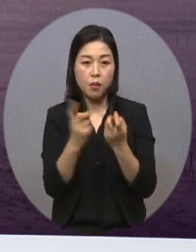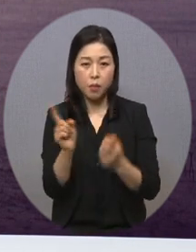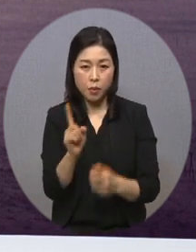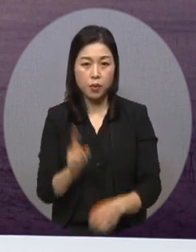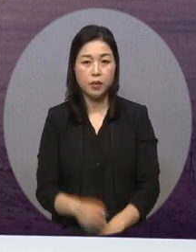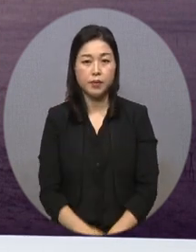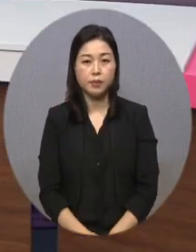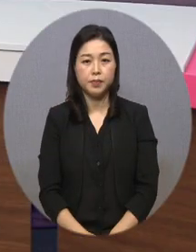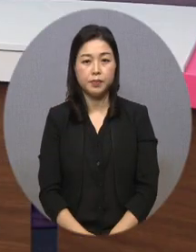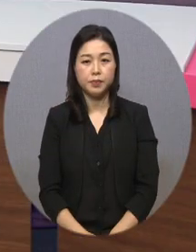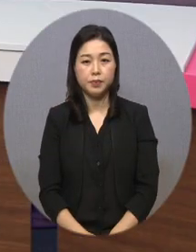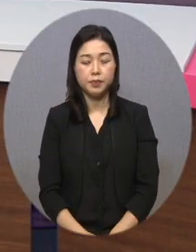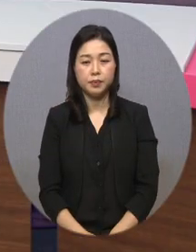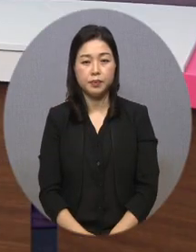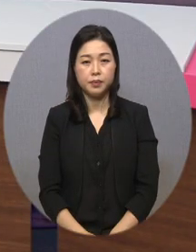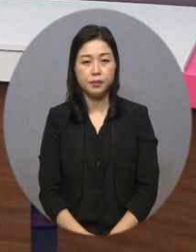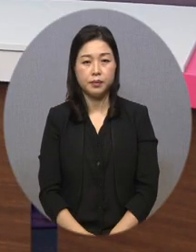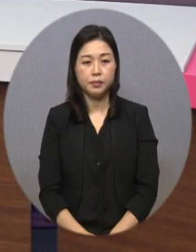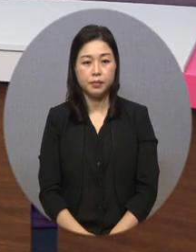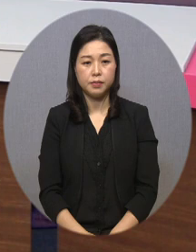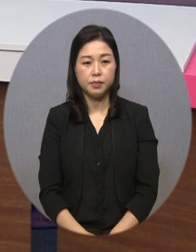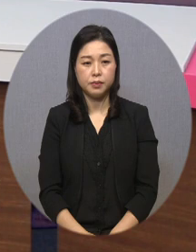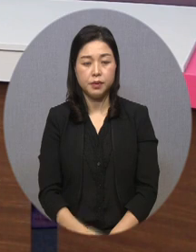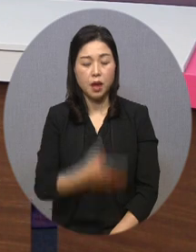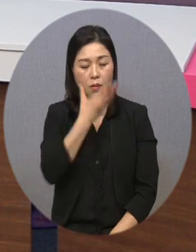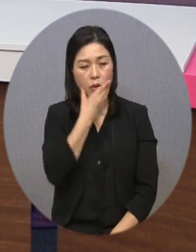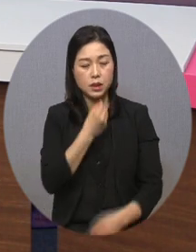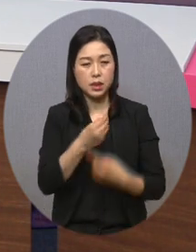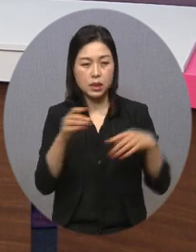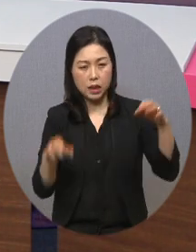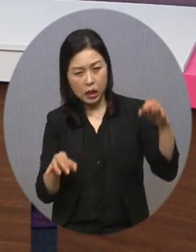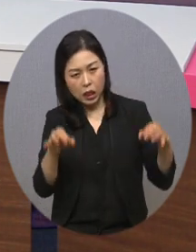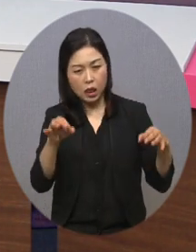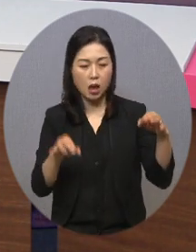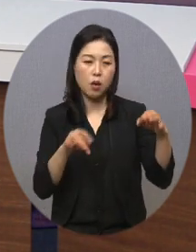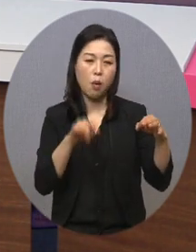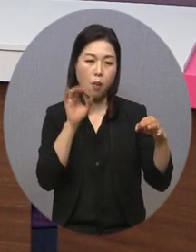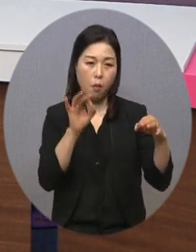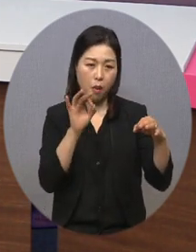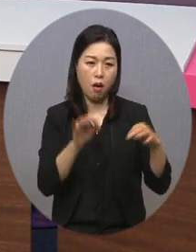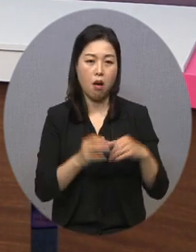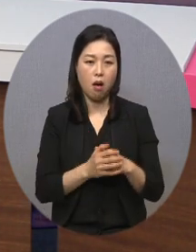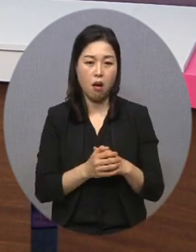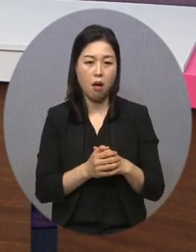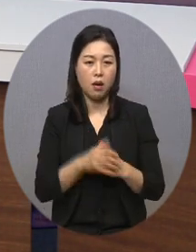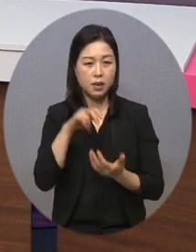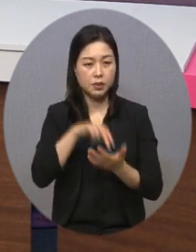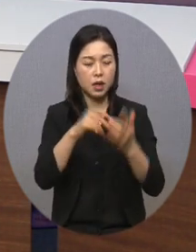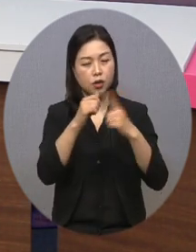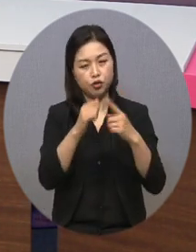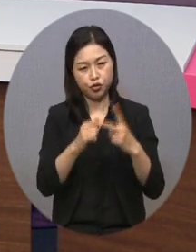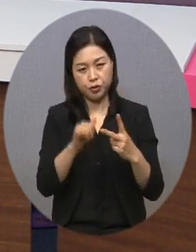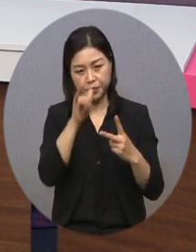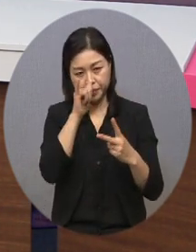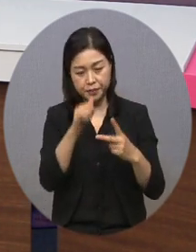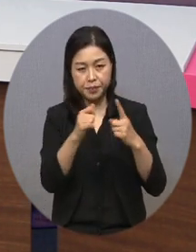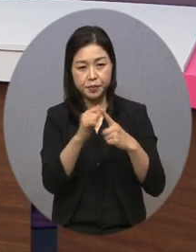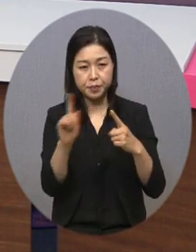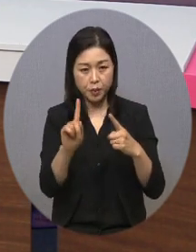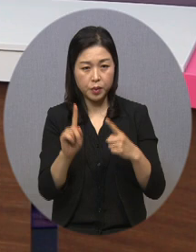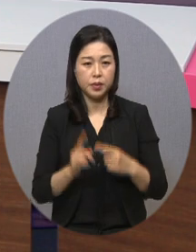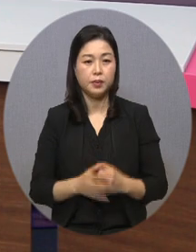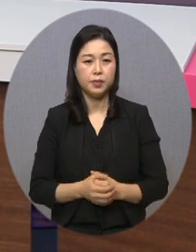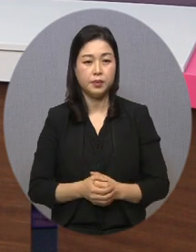부탁드립니다. 사실은 복지의 불균형 측면에서 보면은 두 가지 관점에서 봐야 될 것 같습니다.